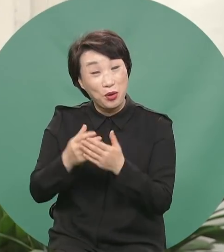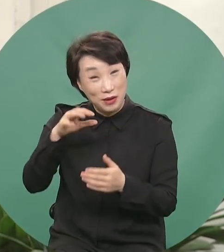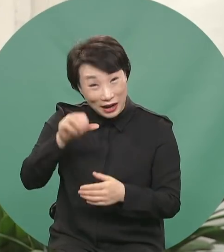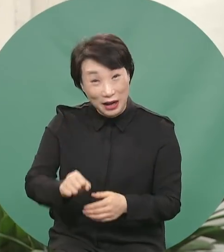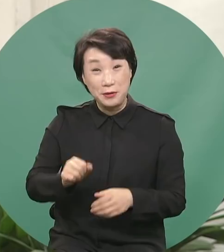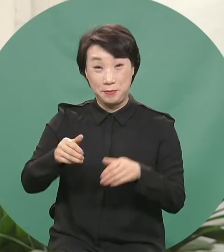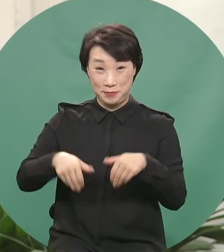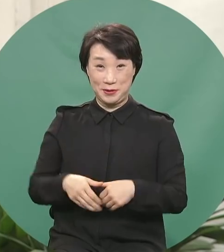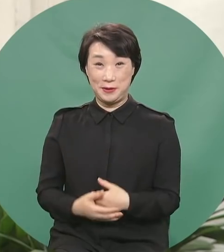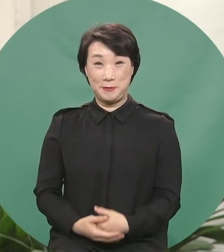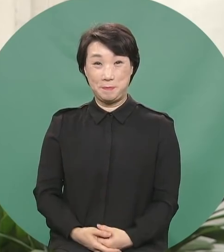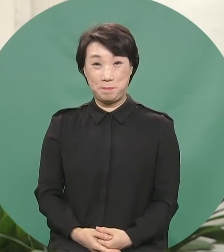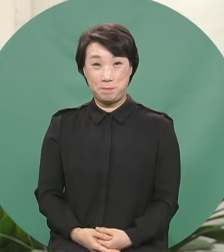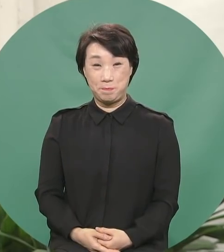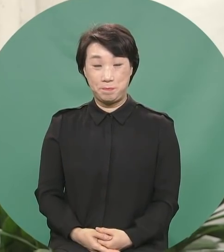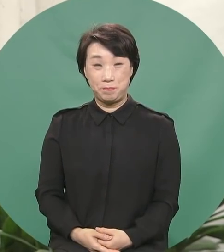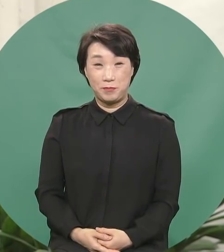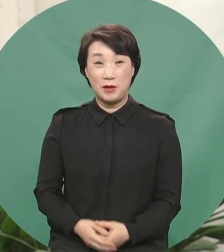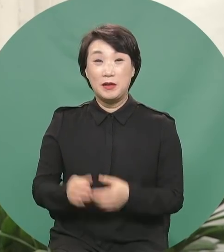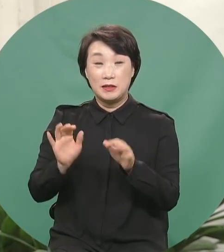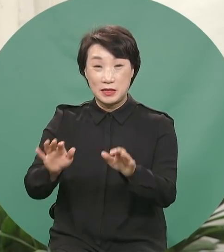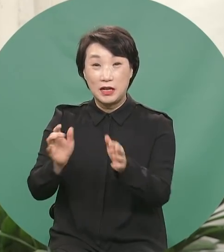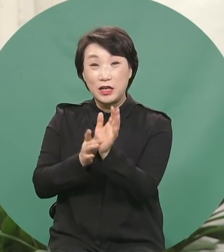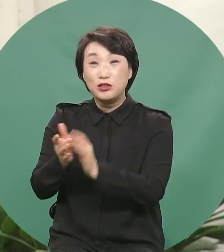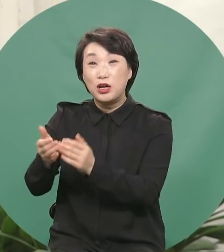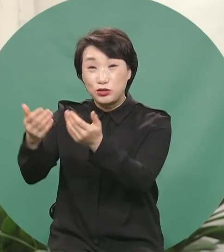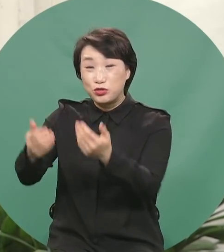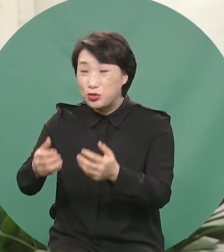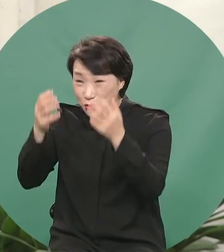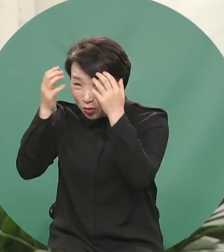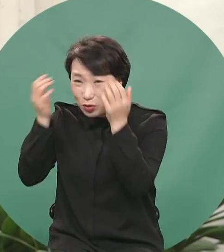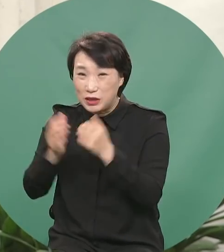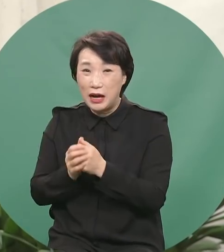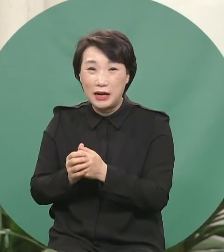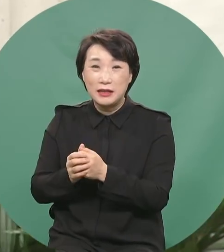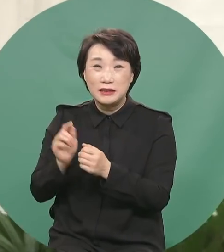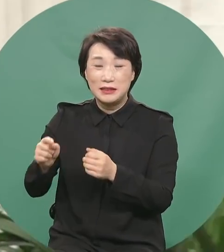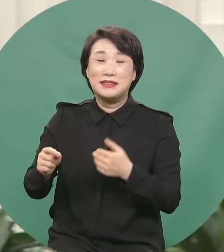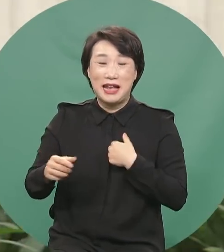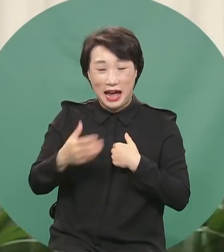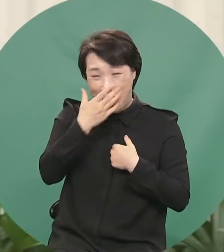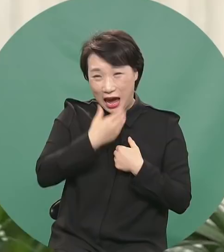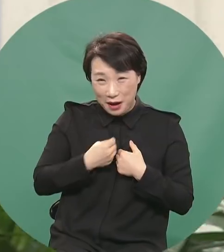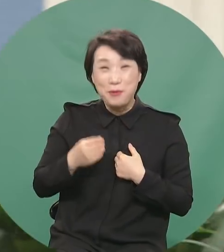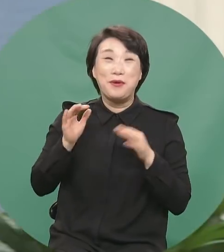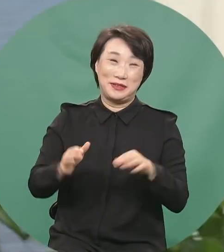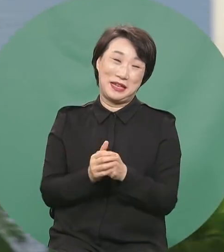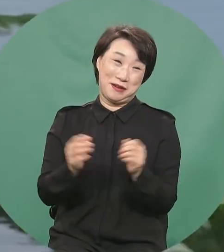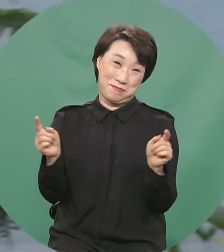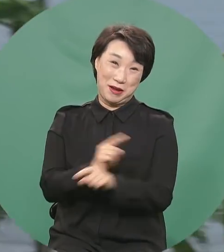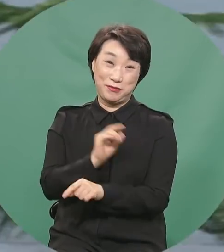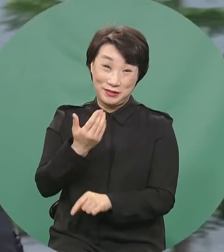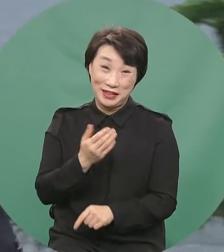이루어져야지요. 그가 주신 고난이 나의 행복으로 이루어져야지요.